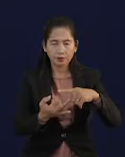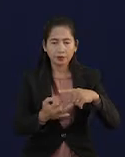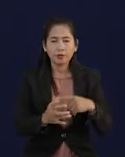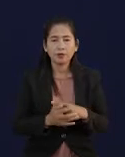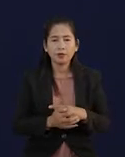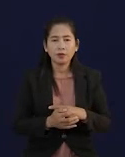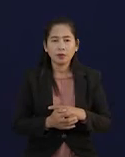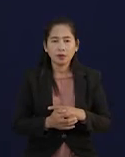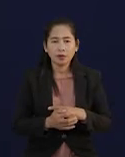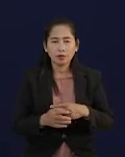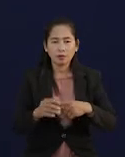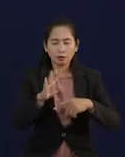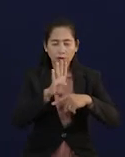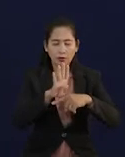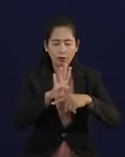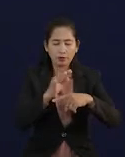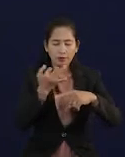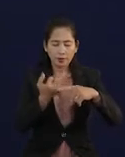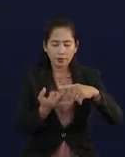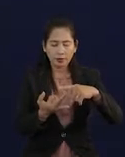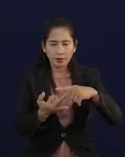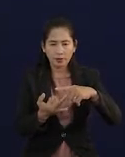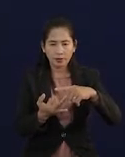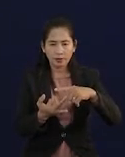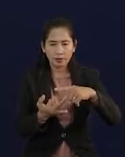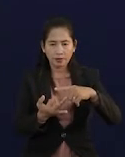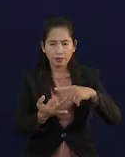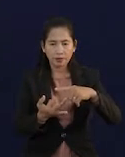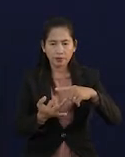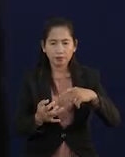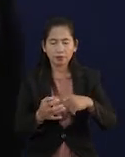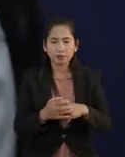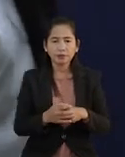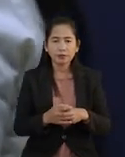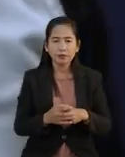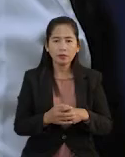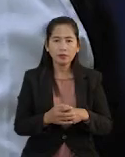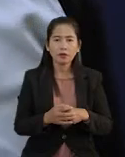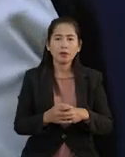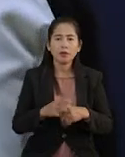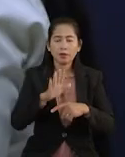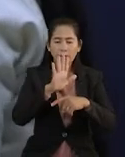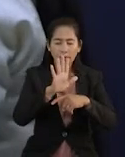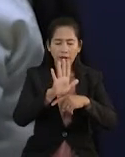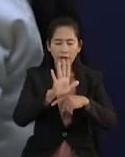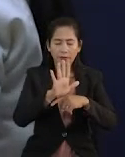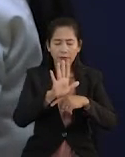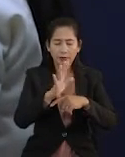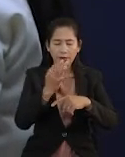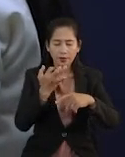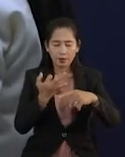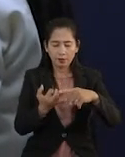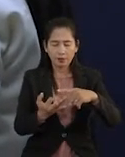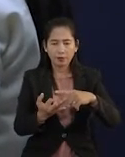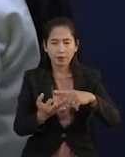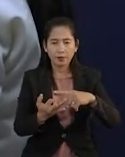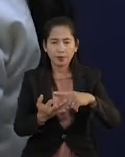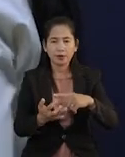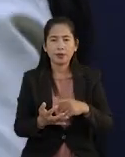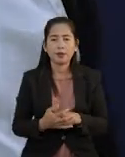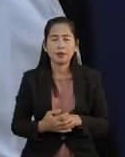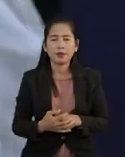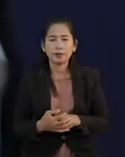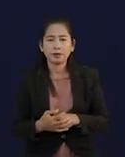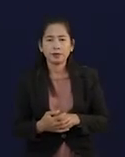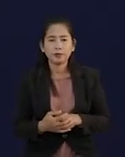chà tàu mà tiết cứ buồn phịa pram phỉ nâng trong cõi kế cứ pram phịa pram